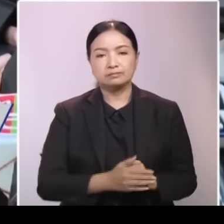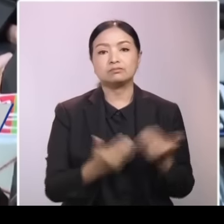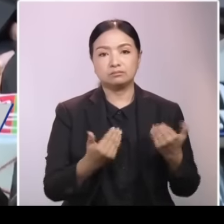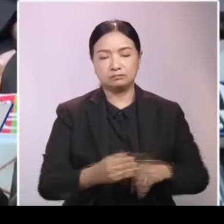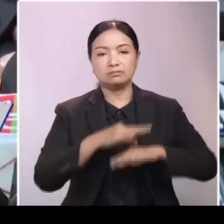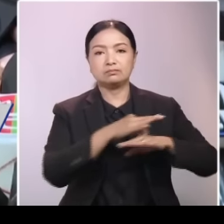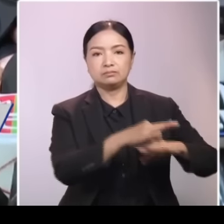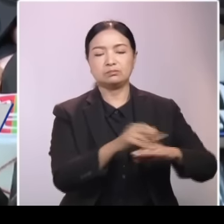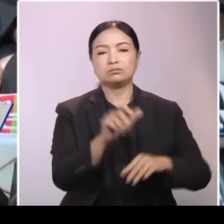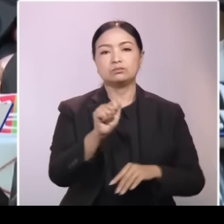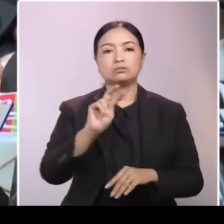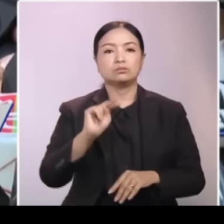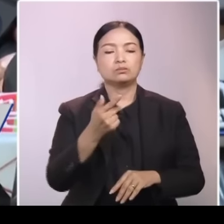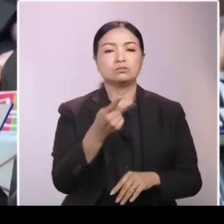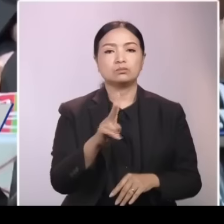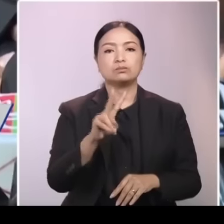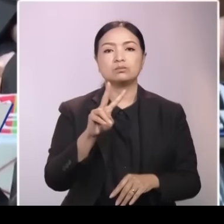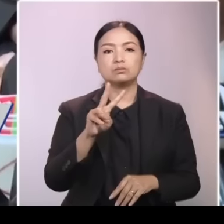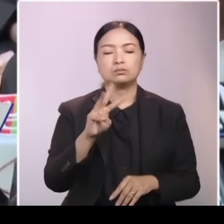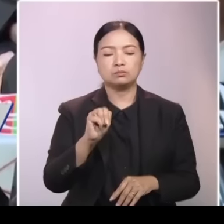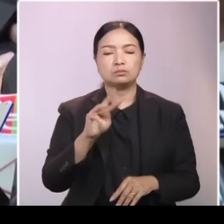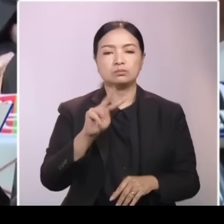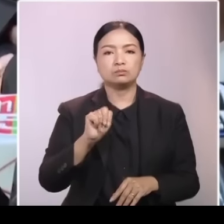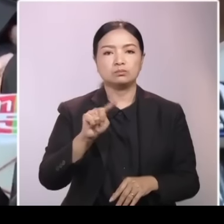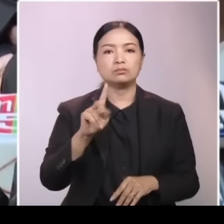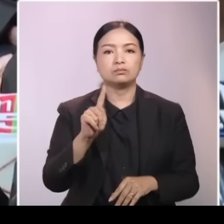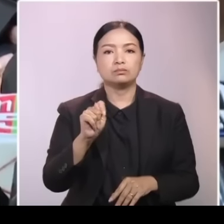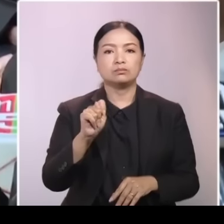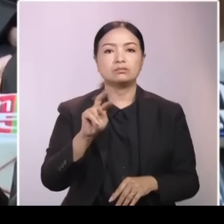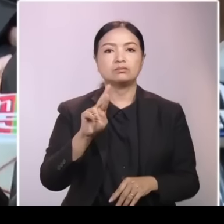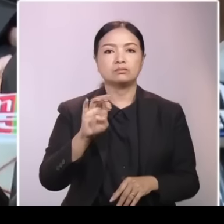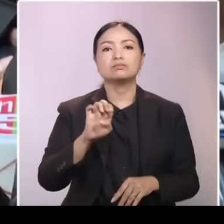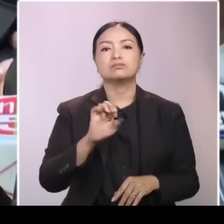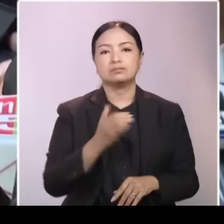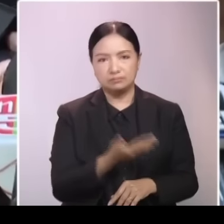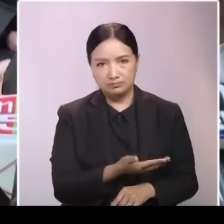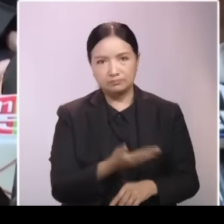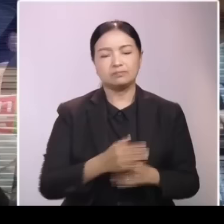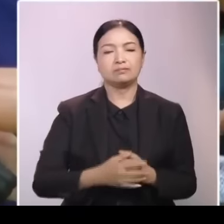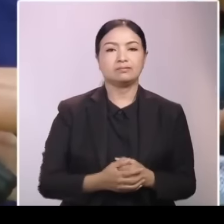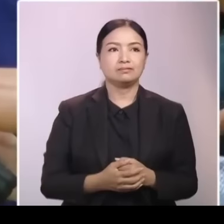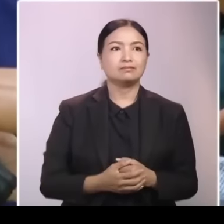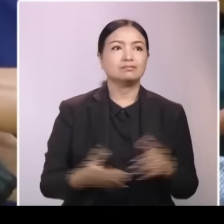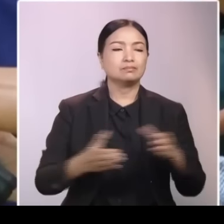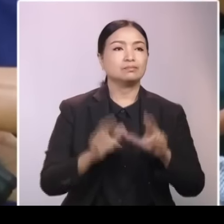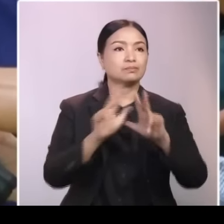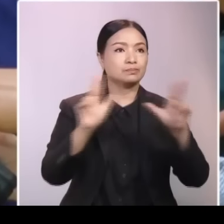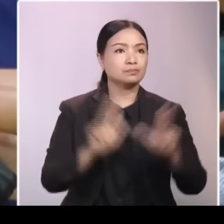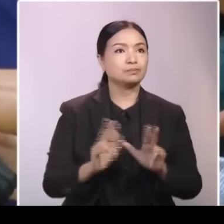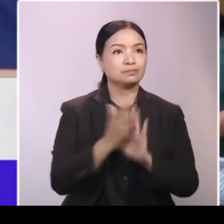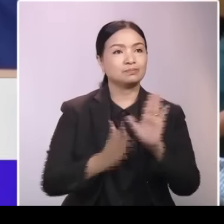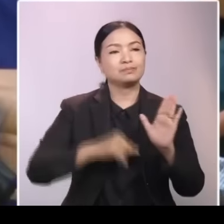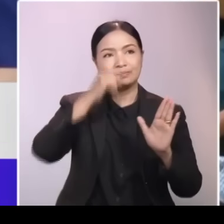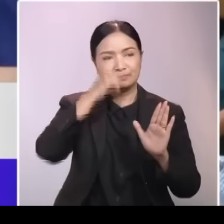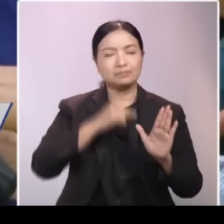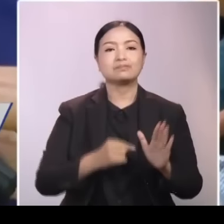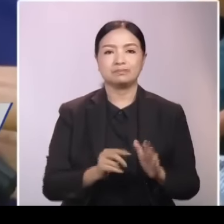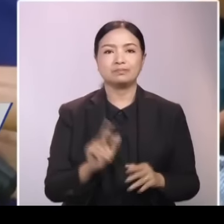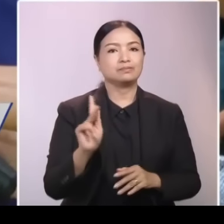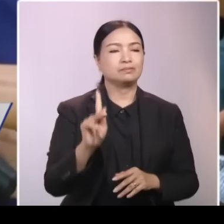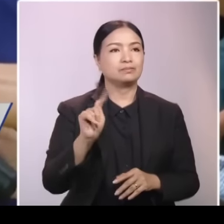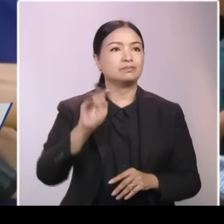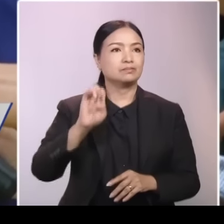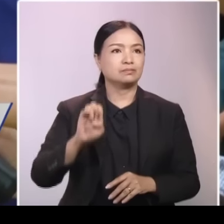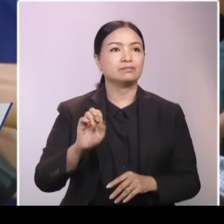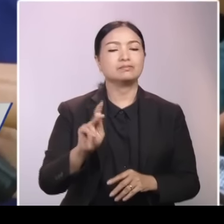คงนั่งกระทรวงเดิมแล้วค่ะเปลี่ยนแค่ตัวนายกรัฐมนตรีค่ะ ภูมิใจไทยยึดกติกาภูมิใจไทยยังเป็นพ